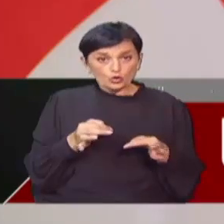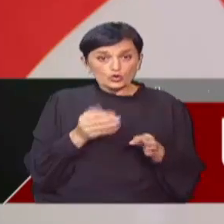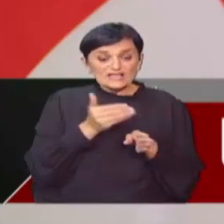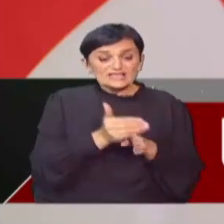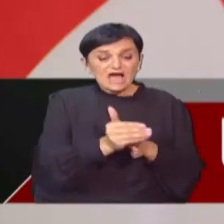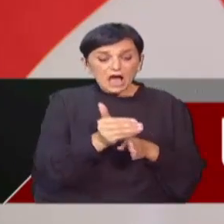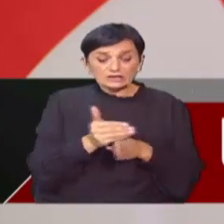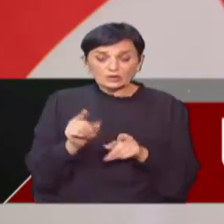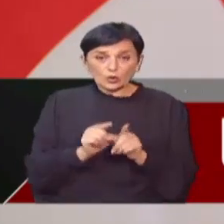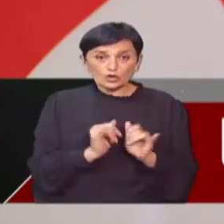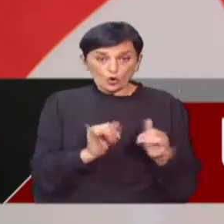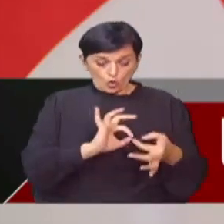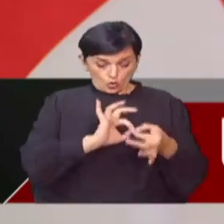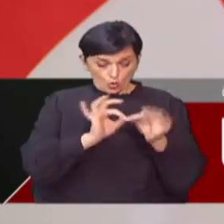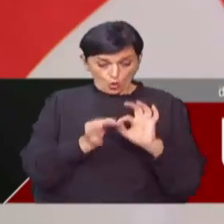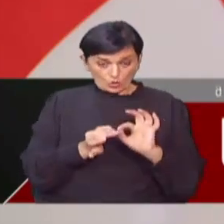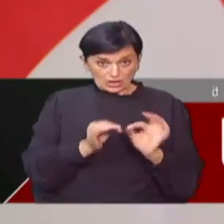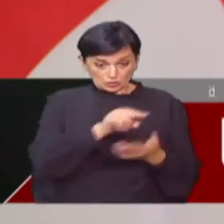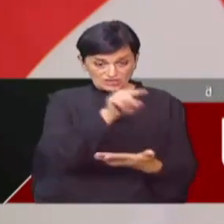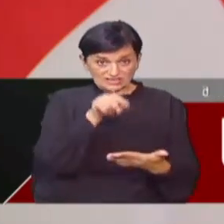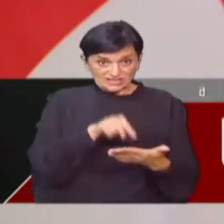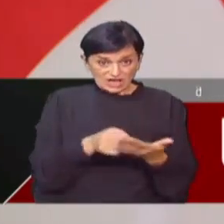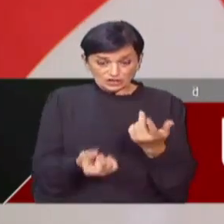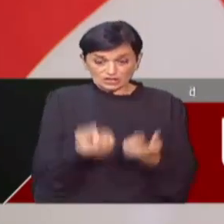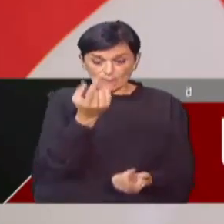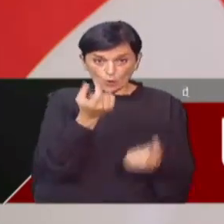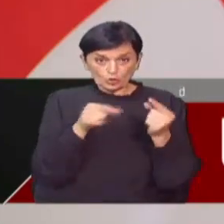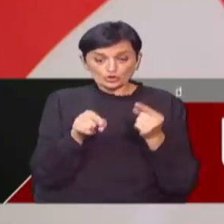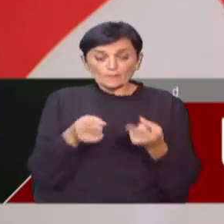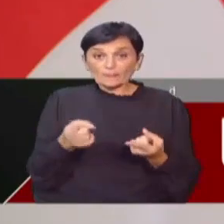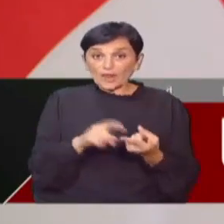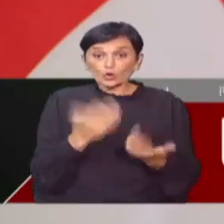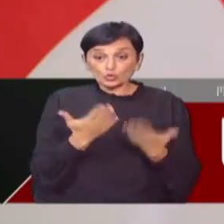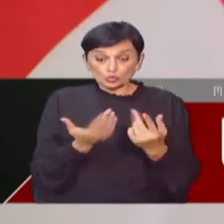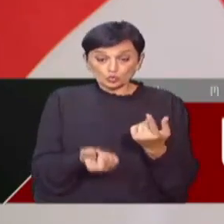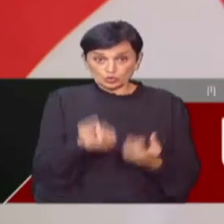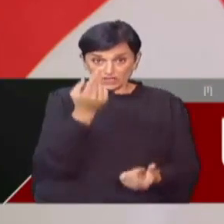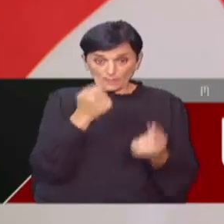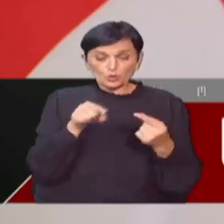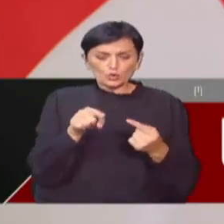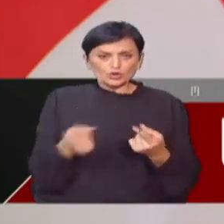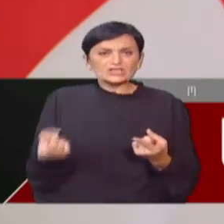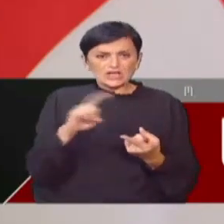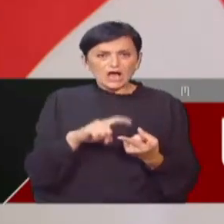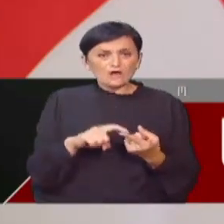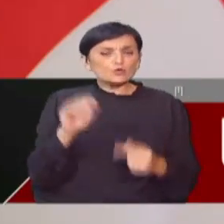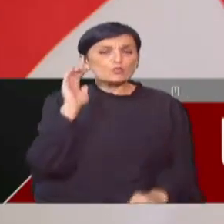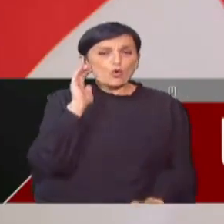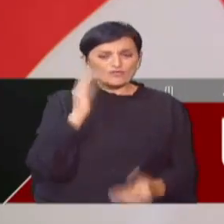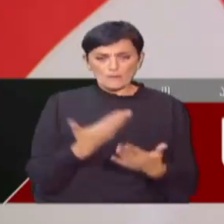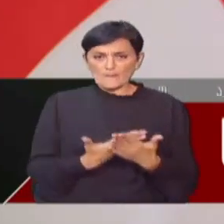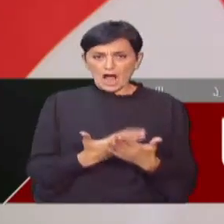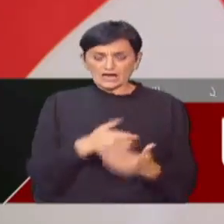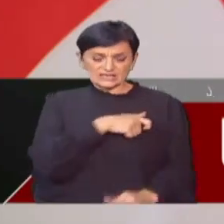ასე განვითარებულიყო კონკრეტული საკითხები, რომელიც წამოიჭრებოდა ამასთან დაკავშირებით, თუ წამოიჭრებოდა ამასთან დაკავშირებით მოგვესმინა